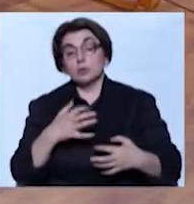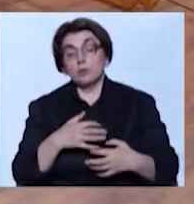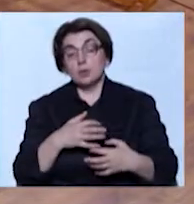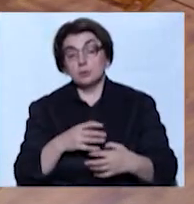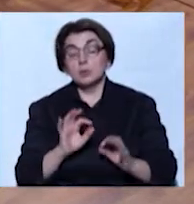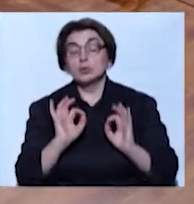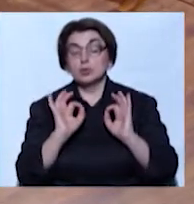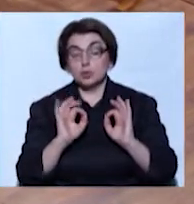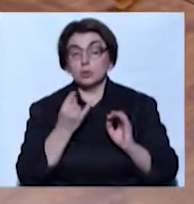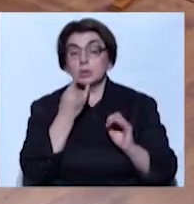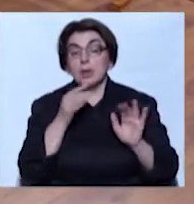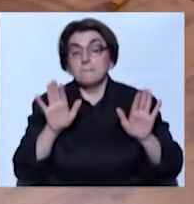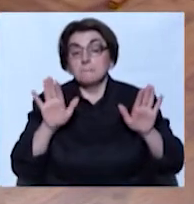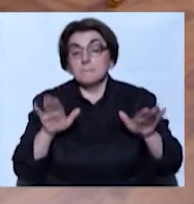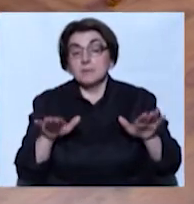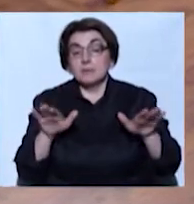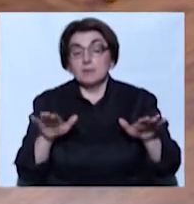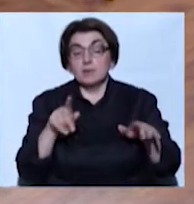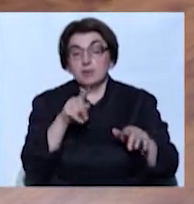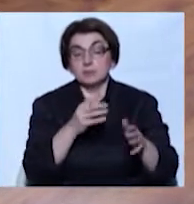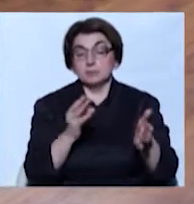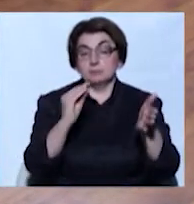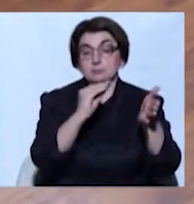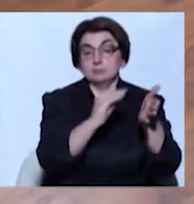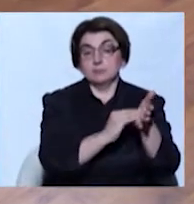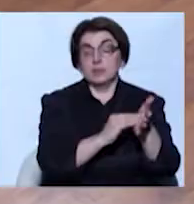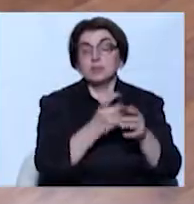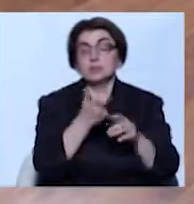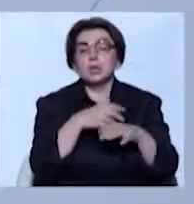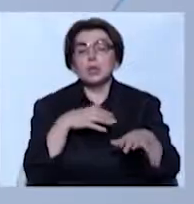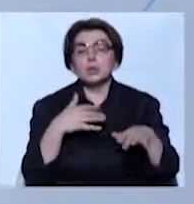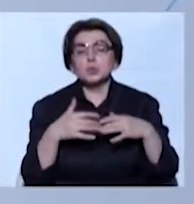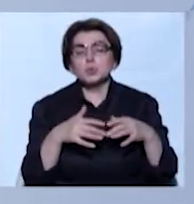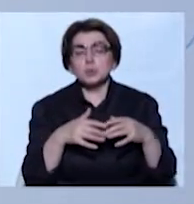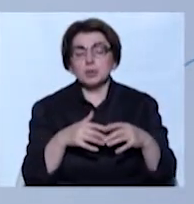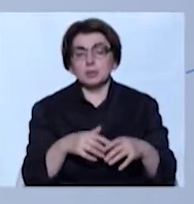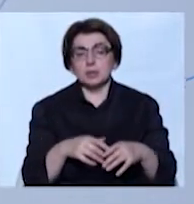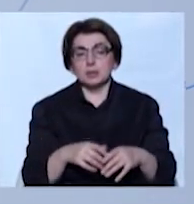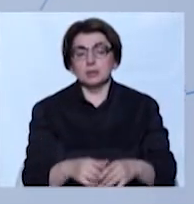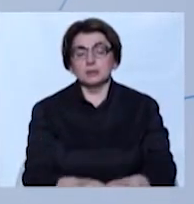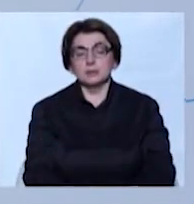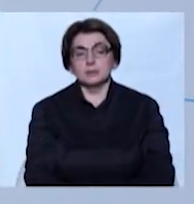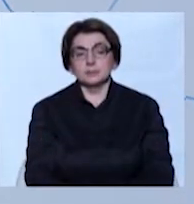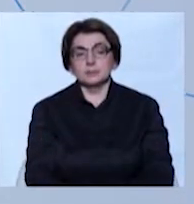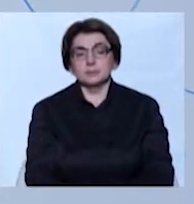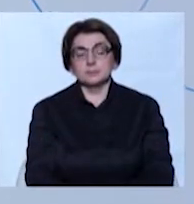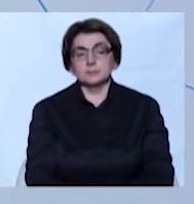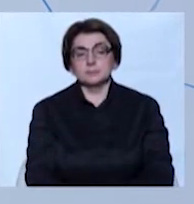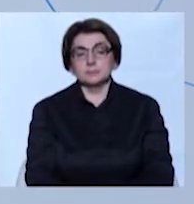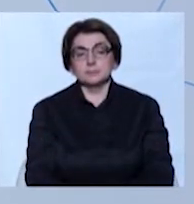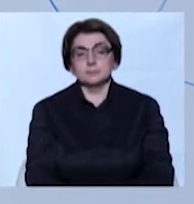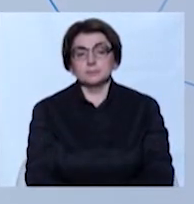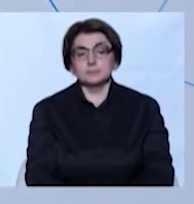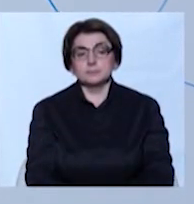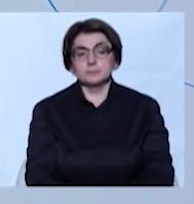ფრინველები. ფრინველების ბარტყები არიან უსუსურები, იჩეკებიან. შემდეგი წავიკითხოთ.